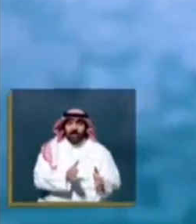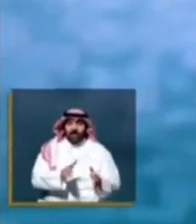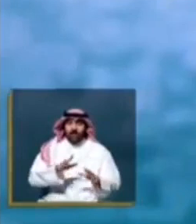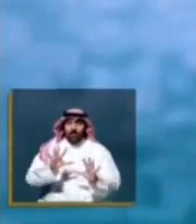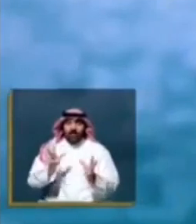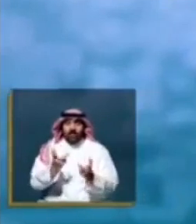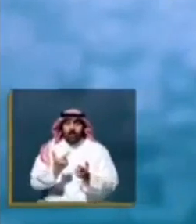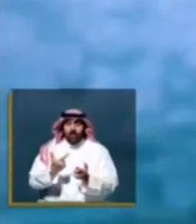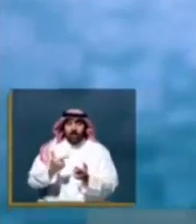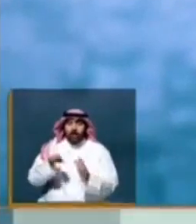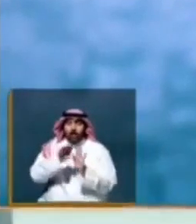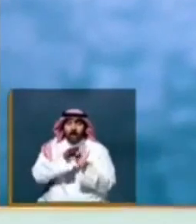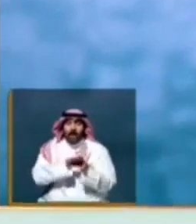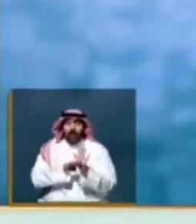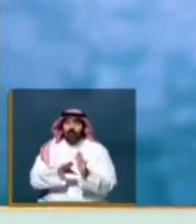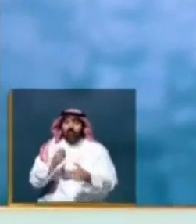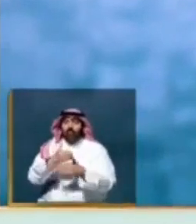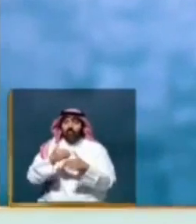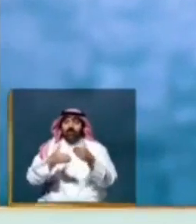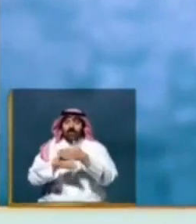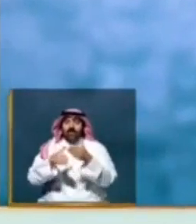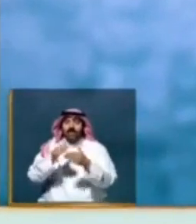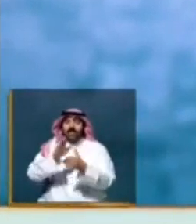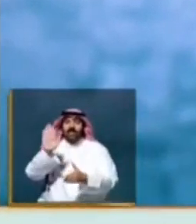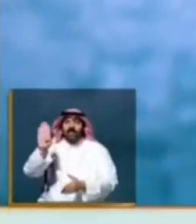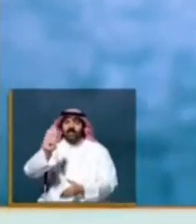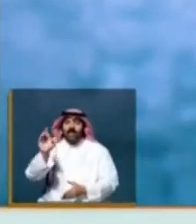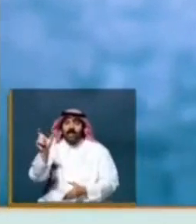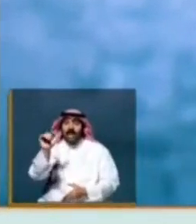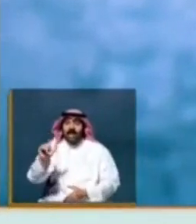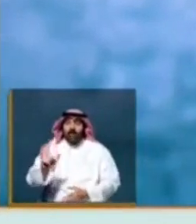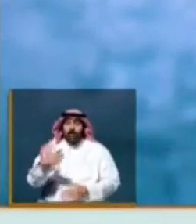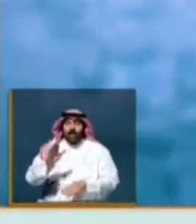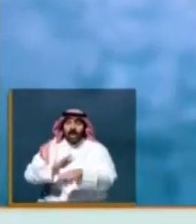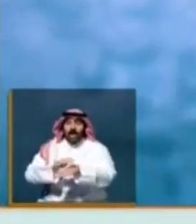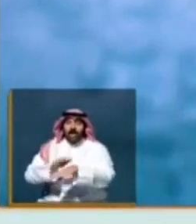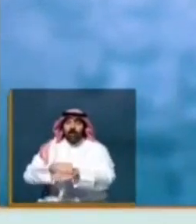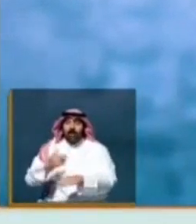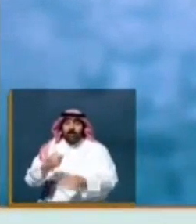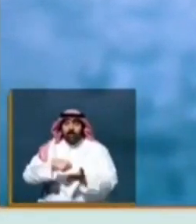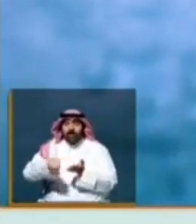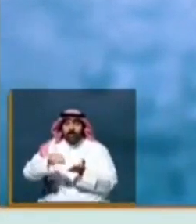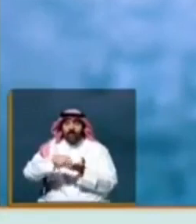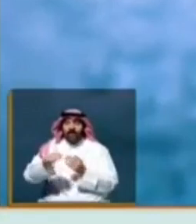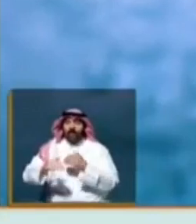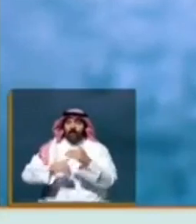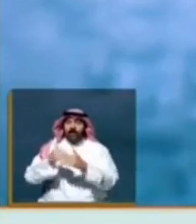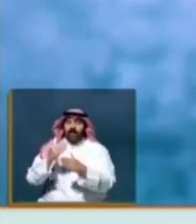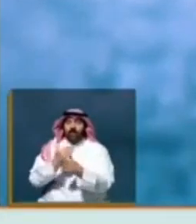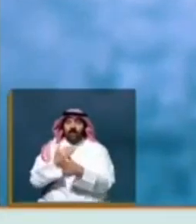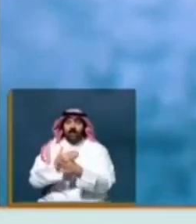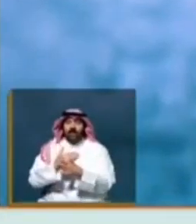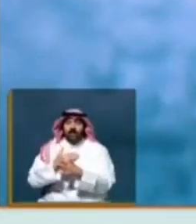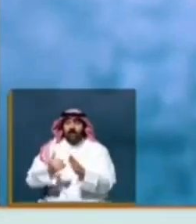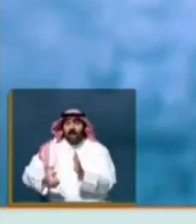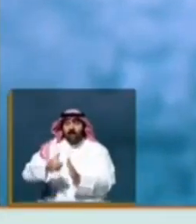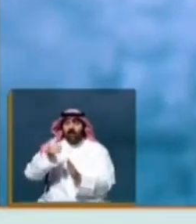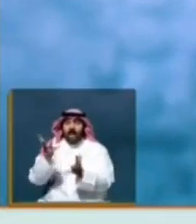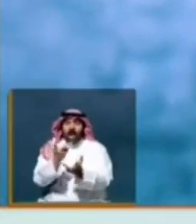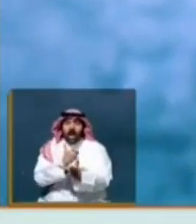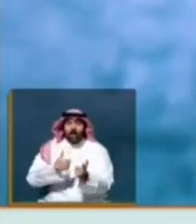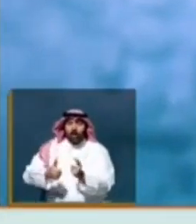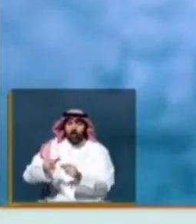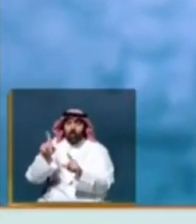سجل تطبيق برنامج سكني تضاعفا في أعداد المستفيدين من الخدمات والحلول المتنوعة التي يتيحها، محققا أرقاما